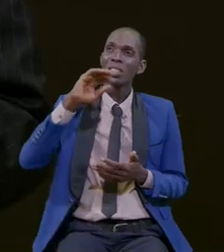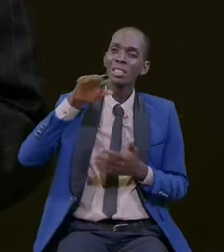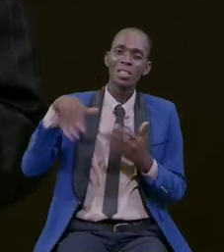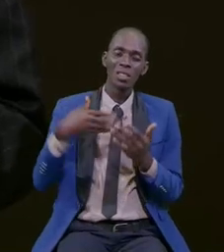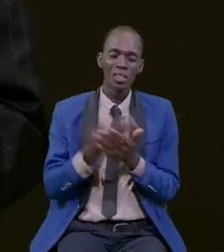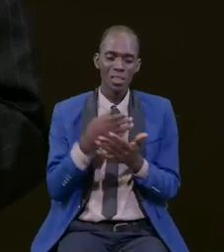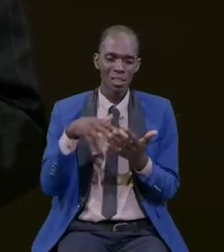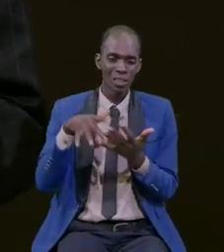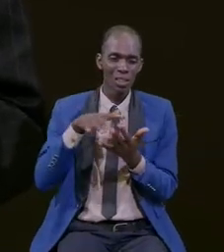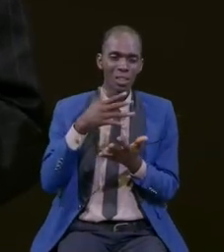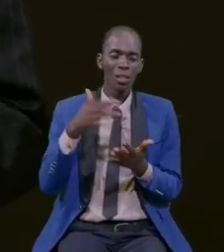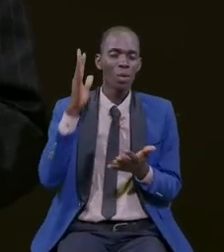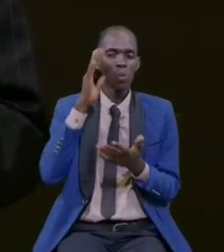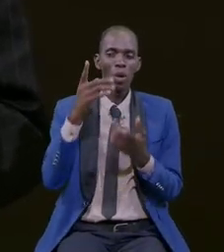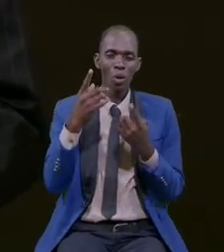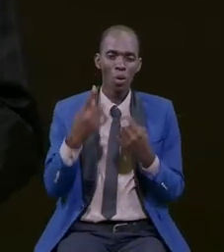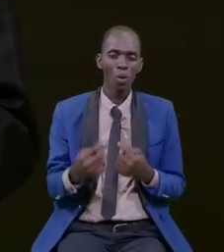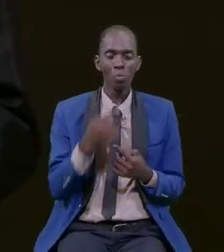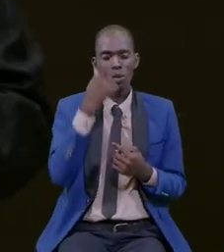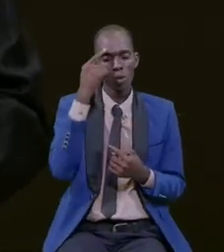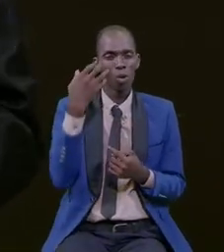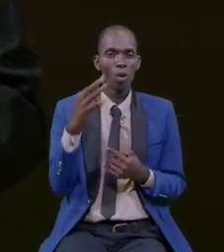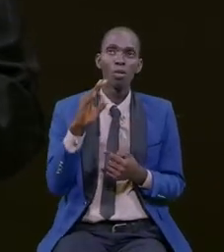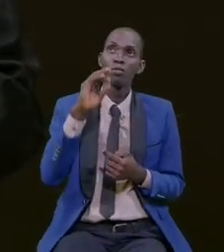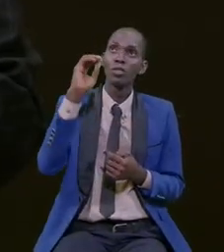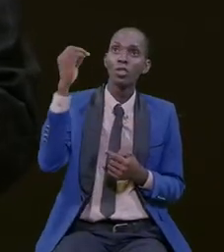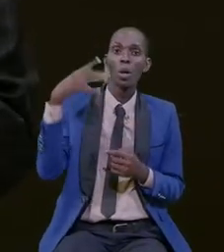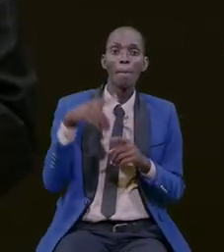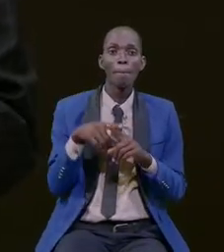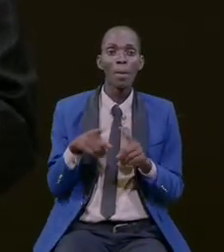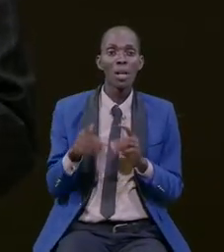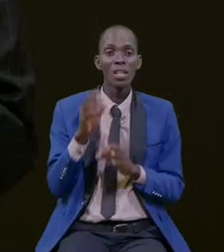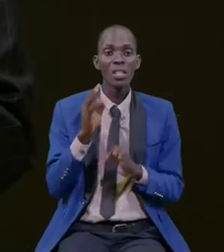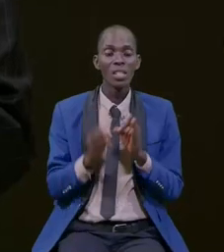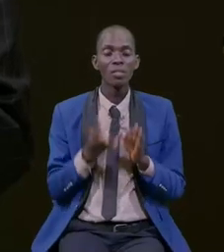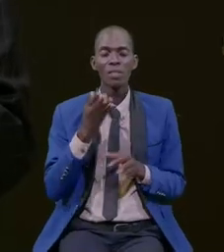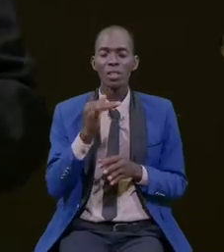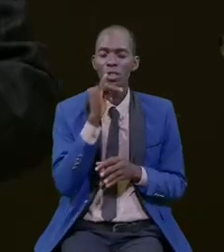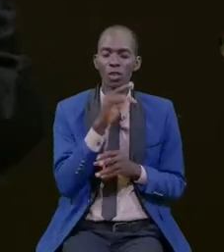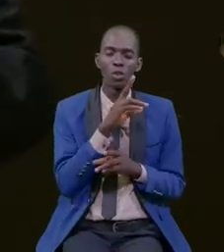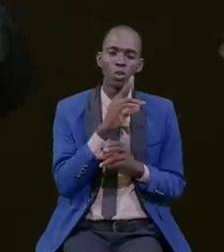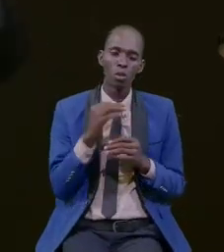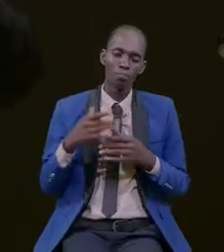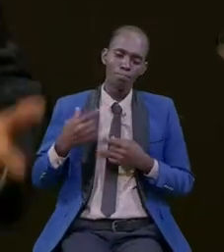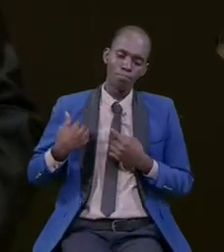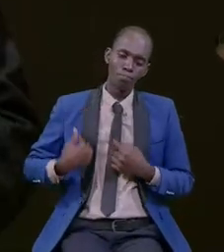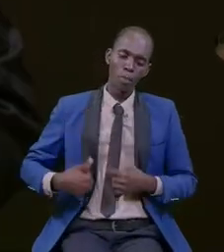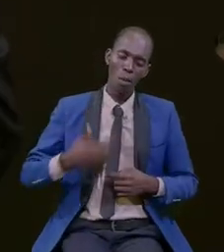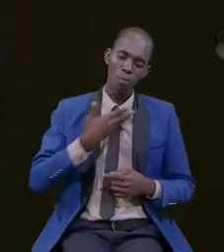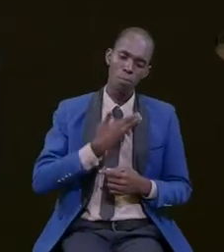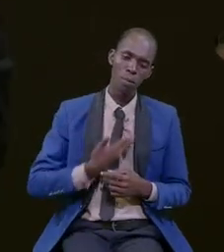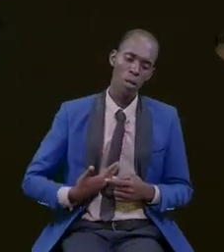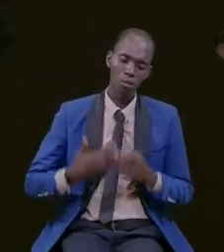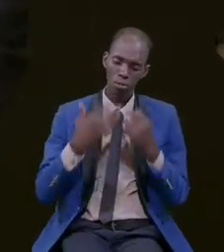si nous ne démontrons pas la sobriété si'il y a pas la tristesse pour le péché que nous avons commis et nous